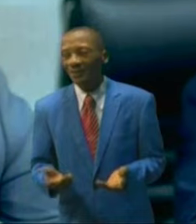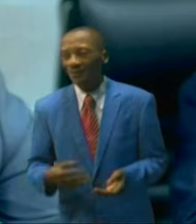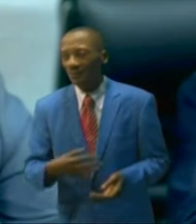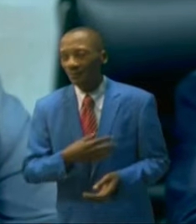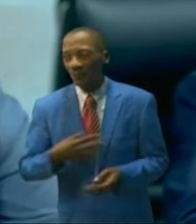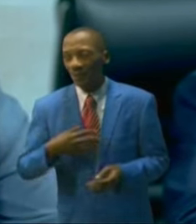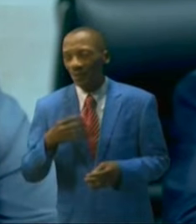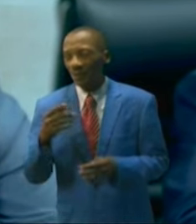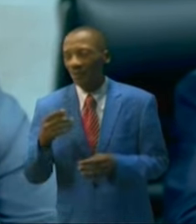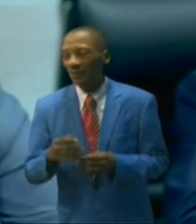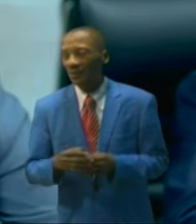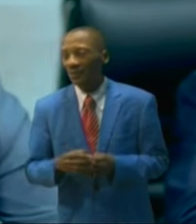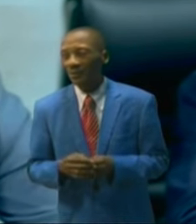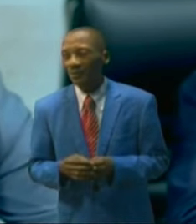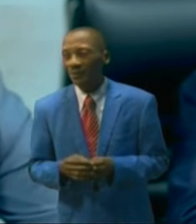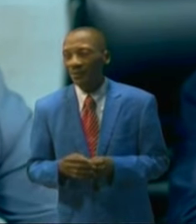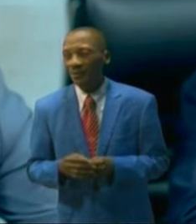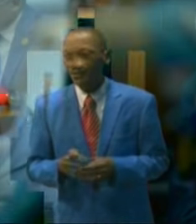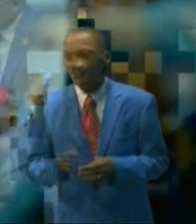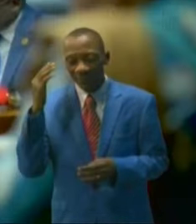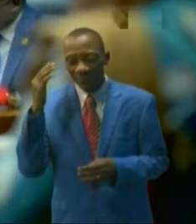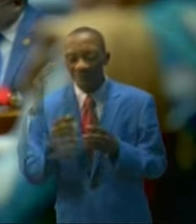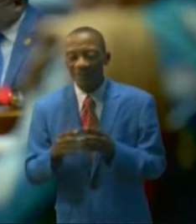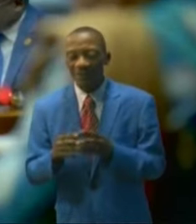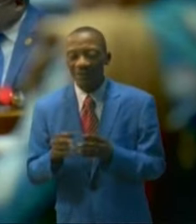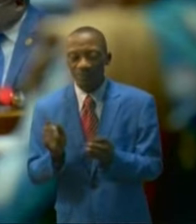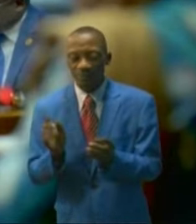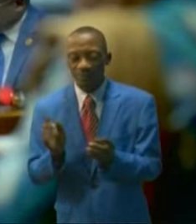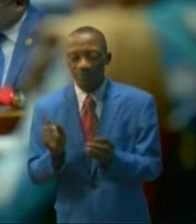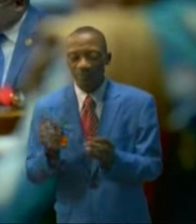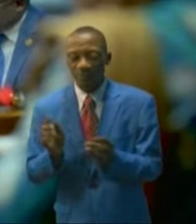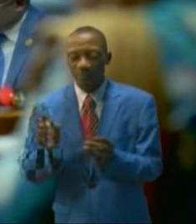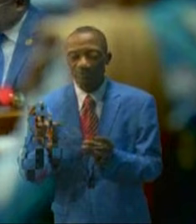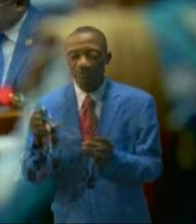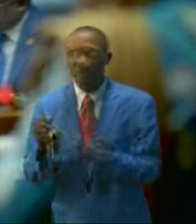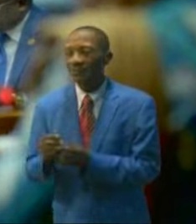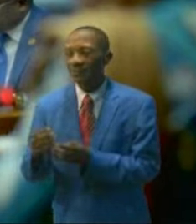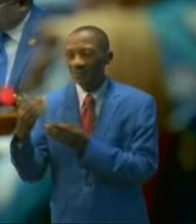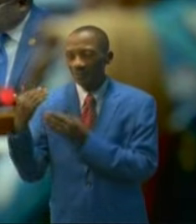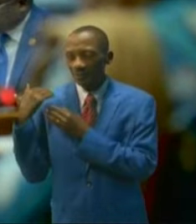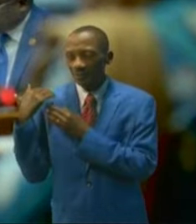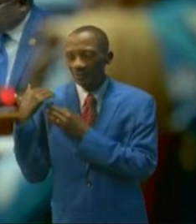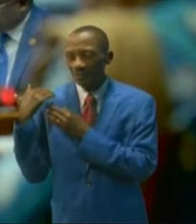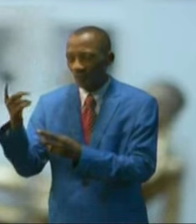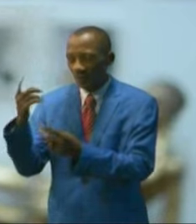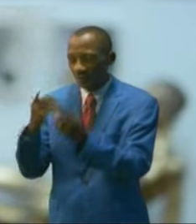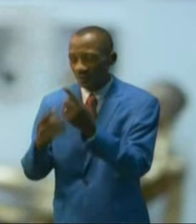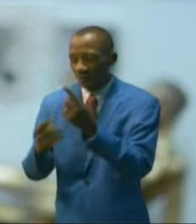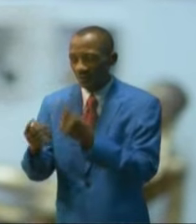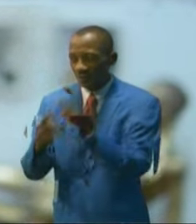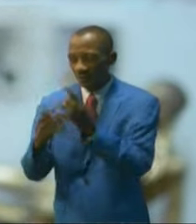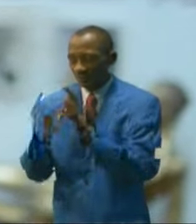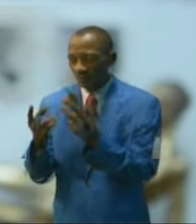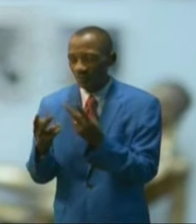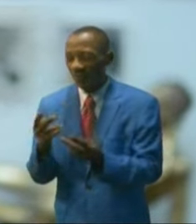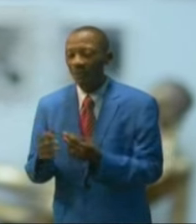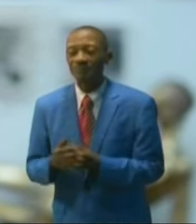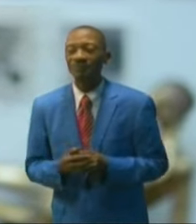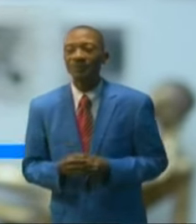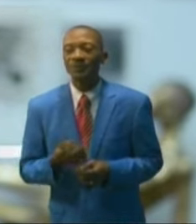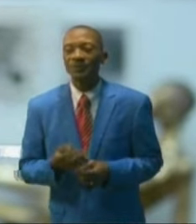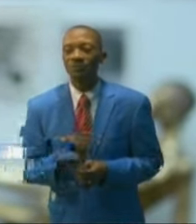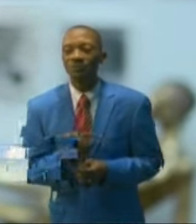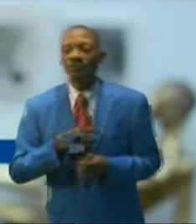les acteurs en santé. On va monter en puissance parce qu'effectivement, nous adaptons notre plan régulier. Et